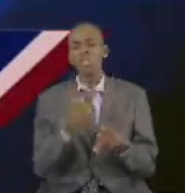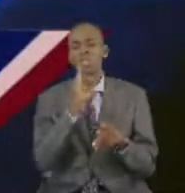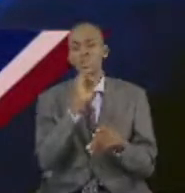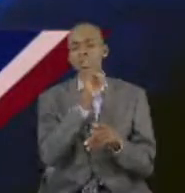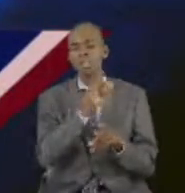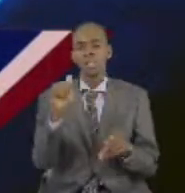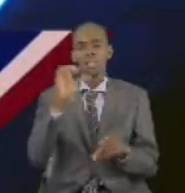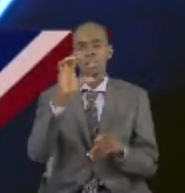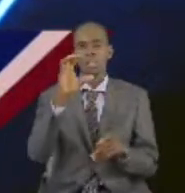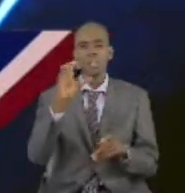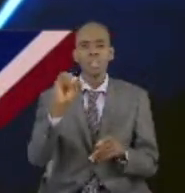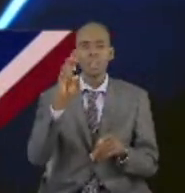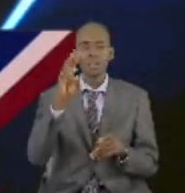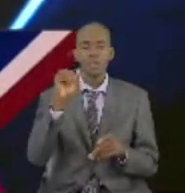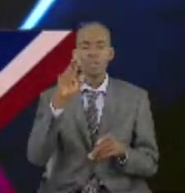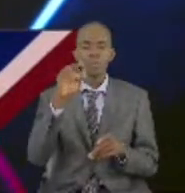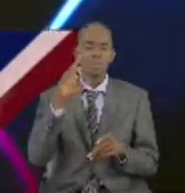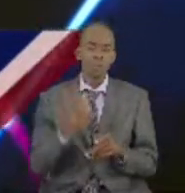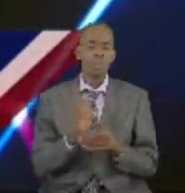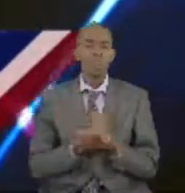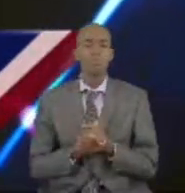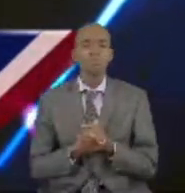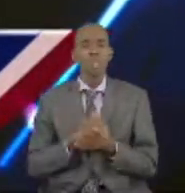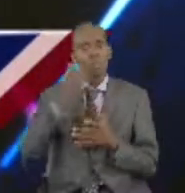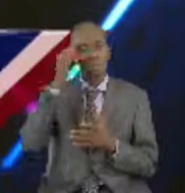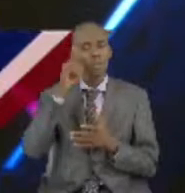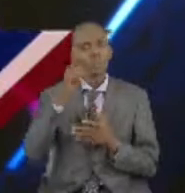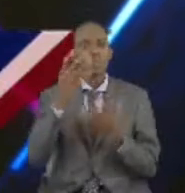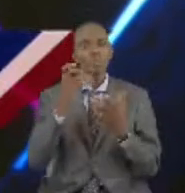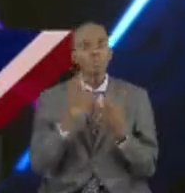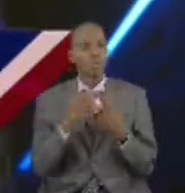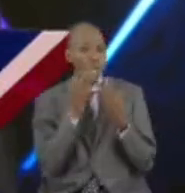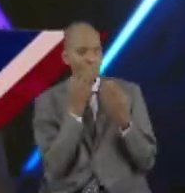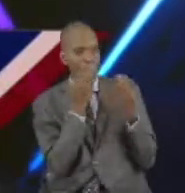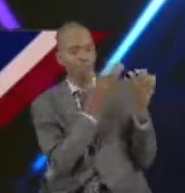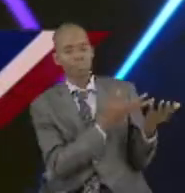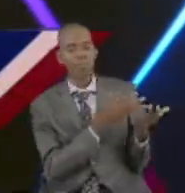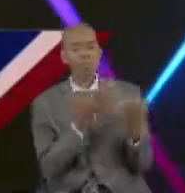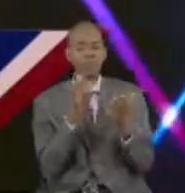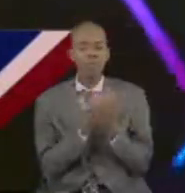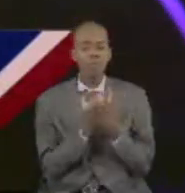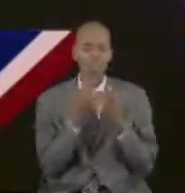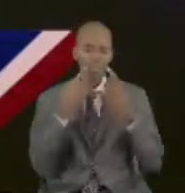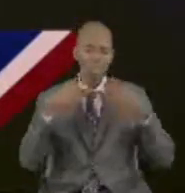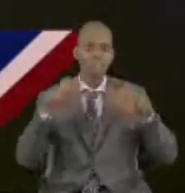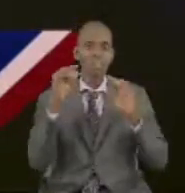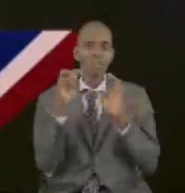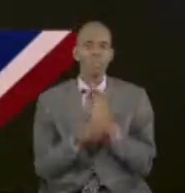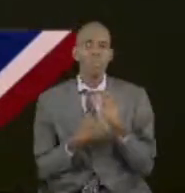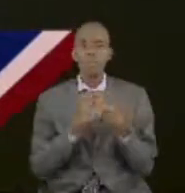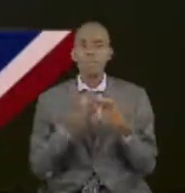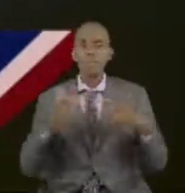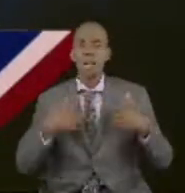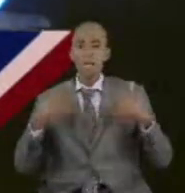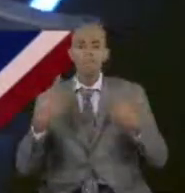maçon il est important il veut peut passer messages et n'a pas lord a cité le courage de dire